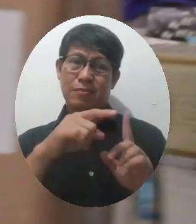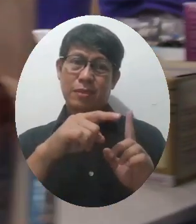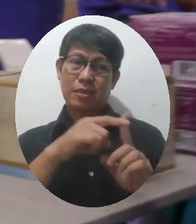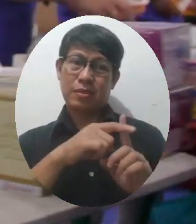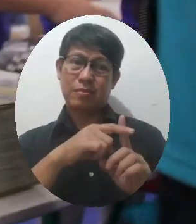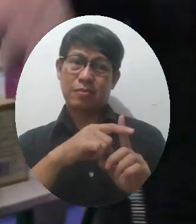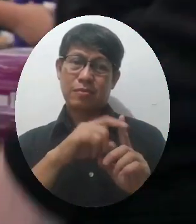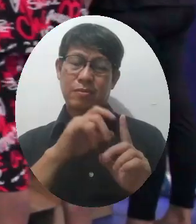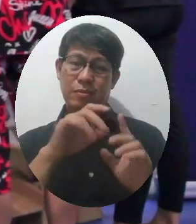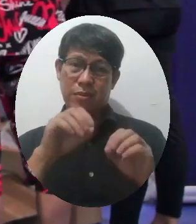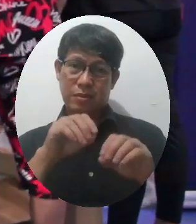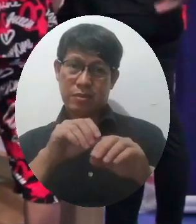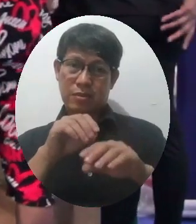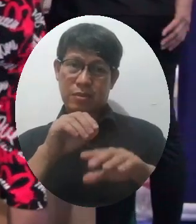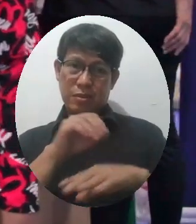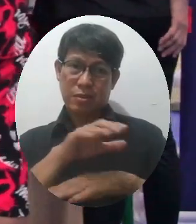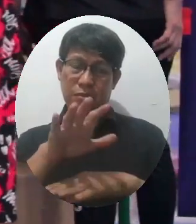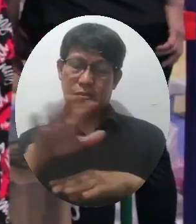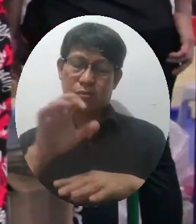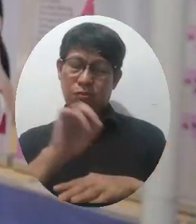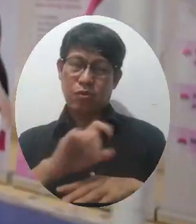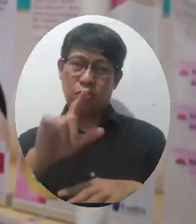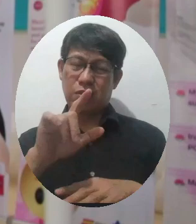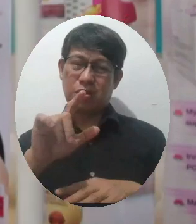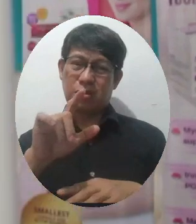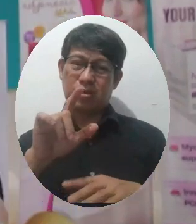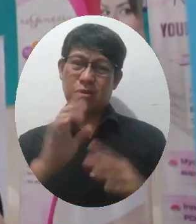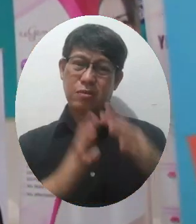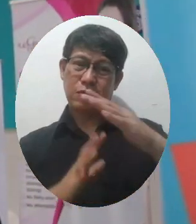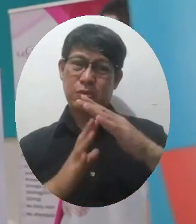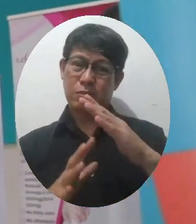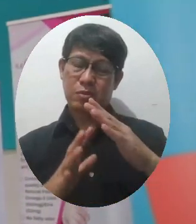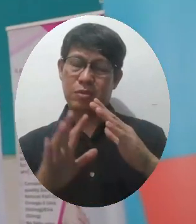positive impact for our community, for our customers, no?